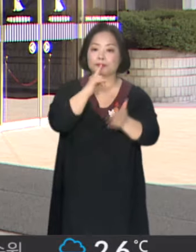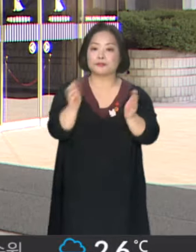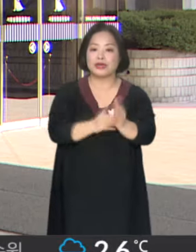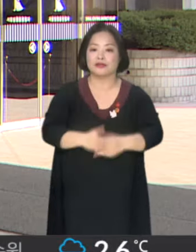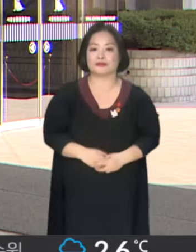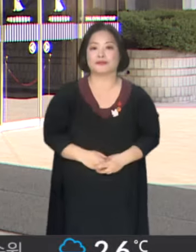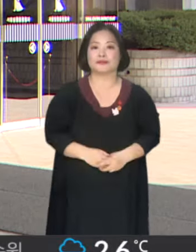지적했습니다